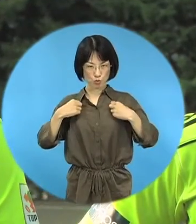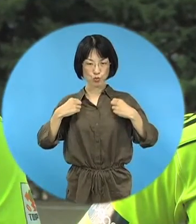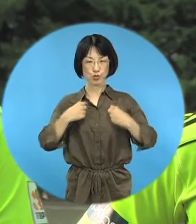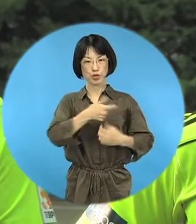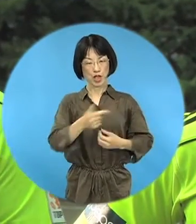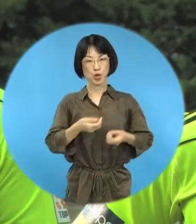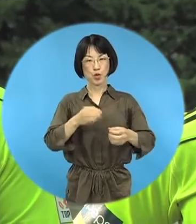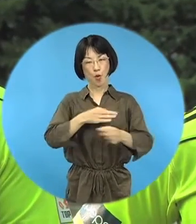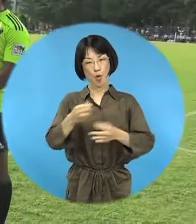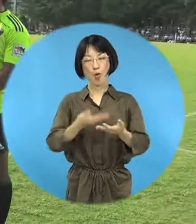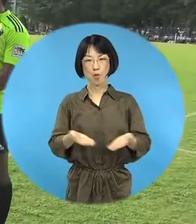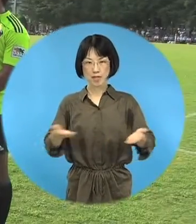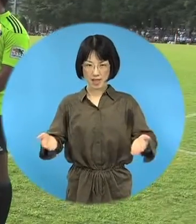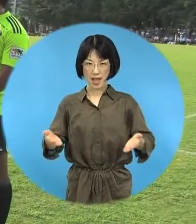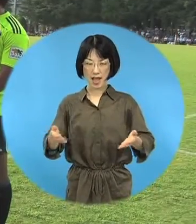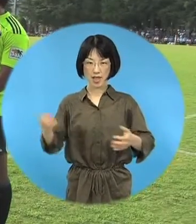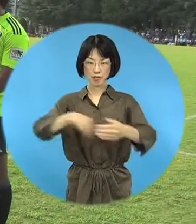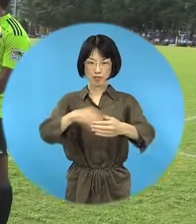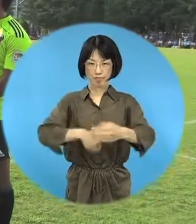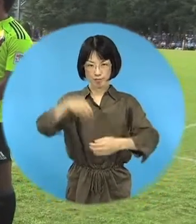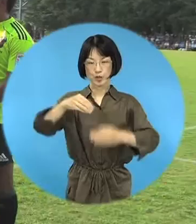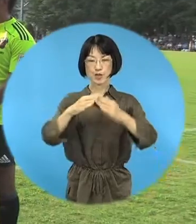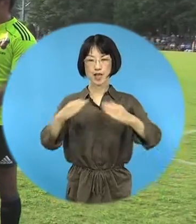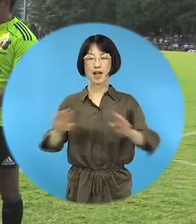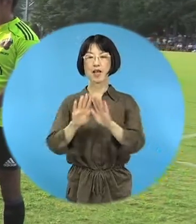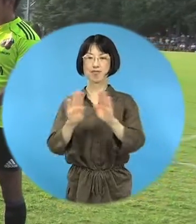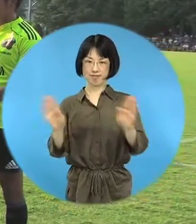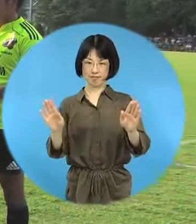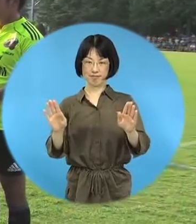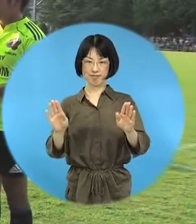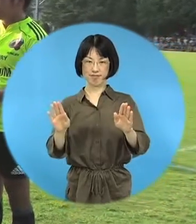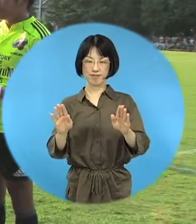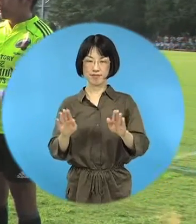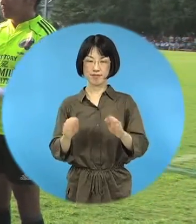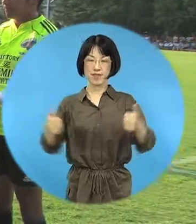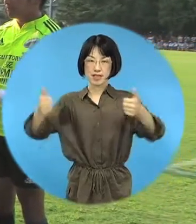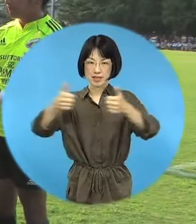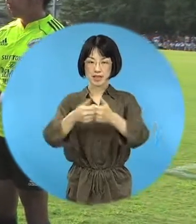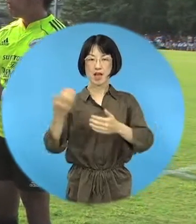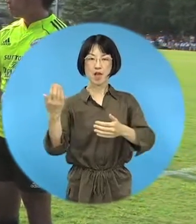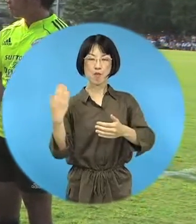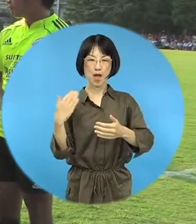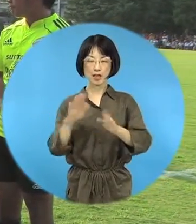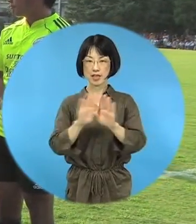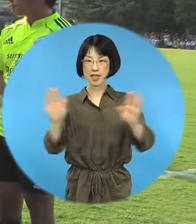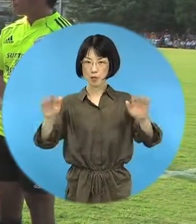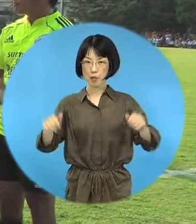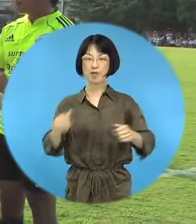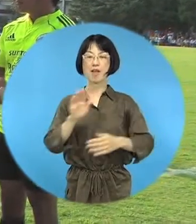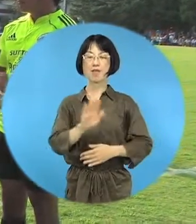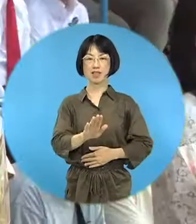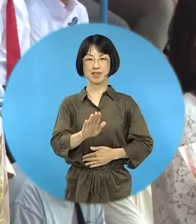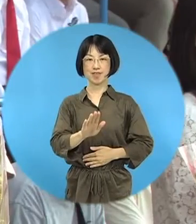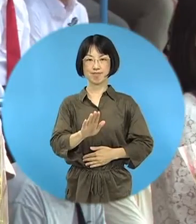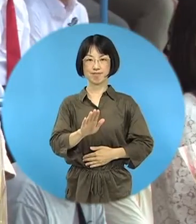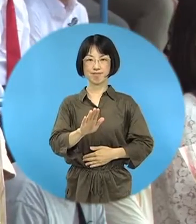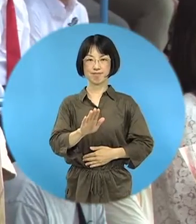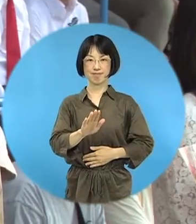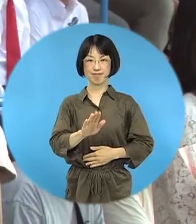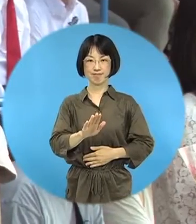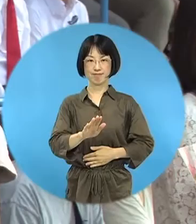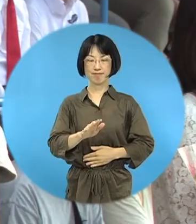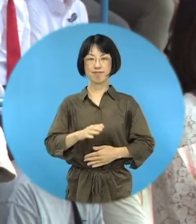販売やお楽しみ抽選会などを実施、試合が始まる前にはセレモニーも開催されました。